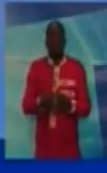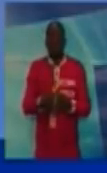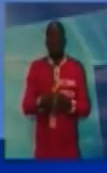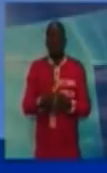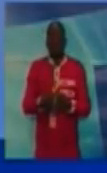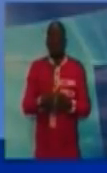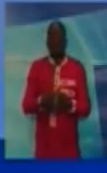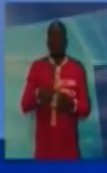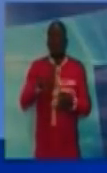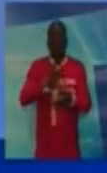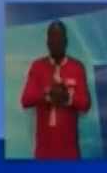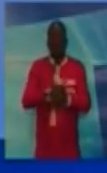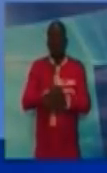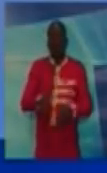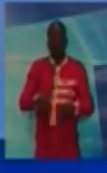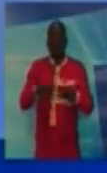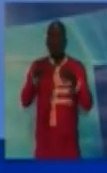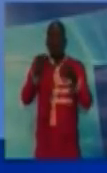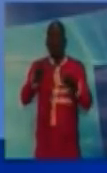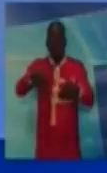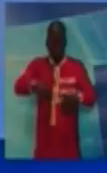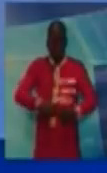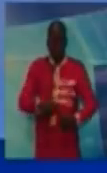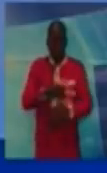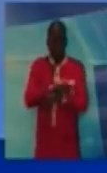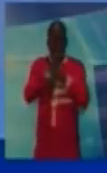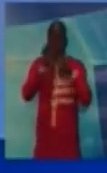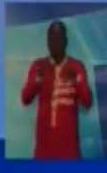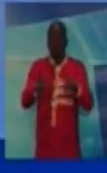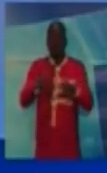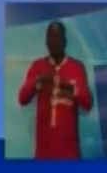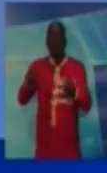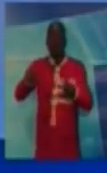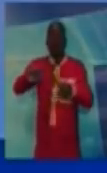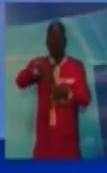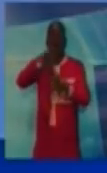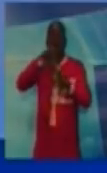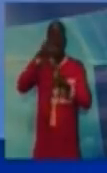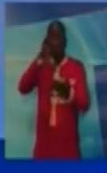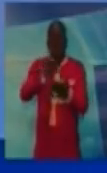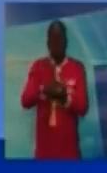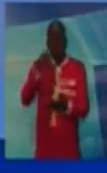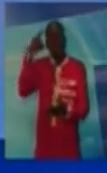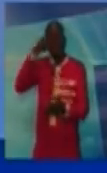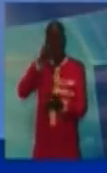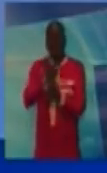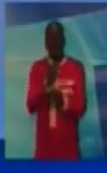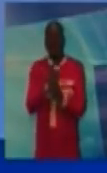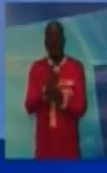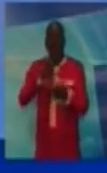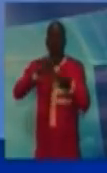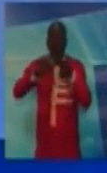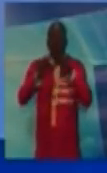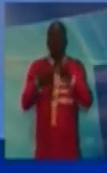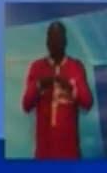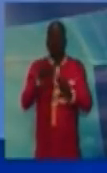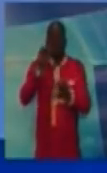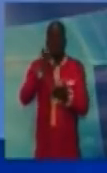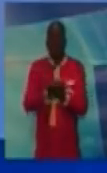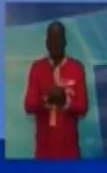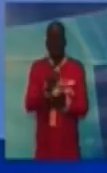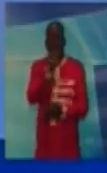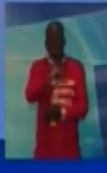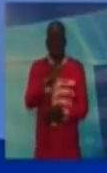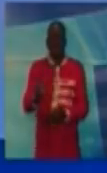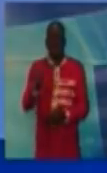Cet autre espace dédié également aux jeunes entrepreneurs, mais spécifiquement pour ceux qui excellent dans le numérique. Il s'agit de